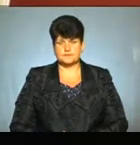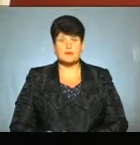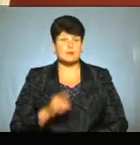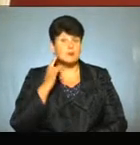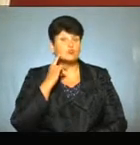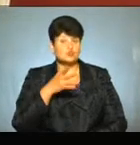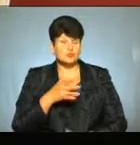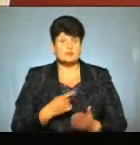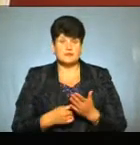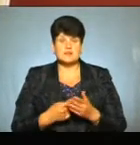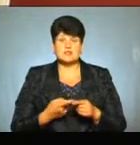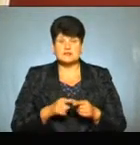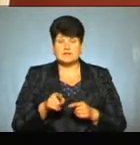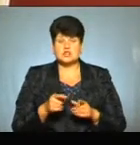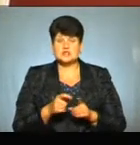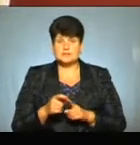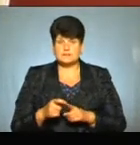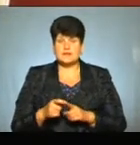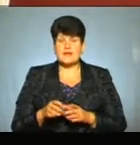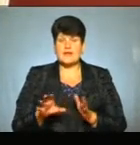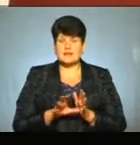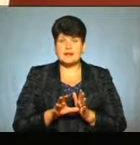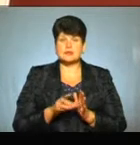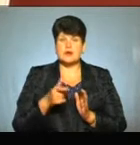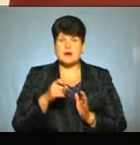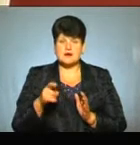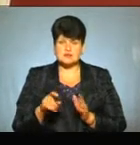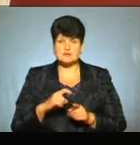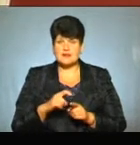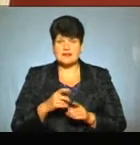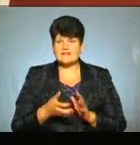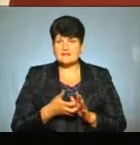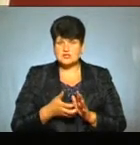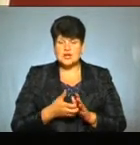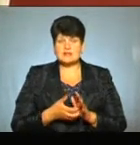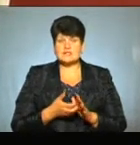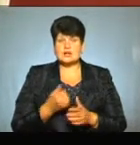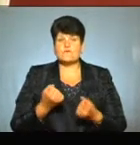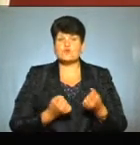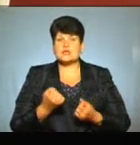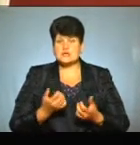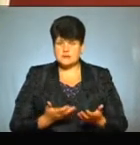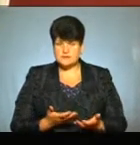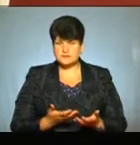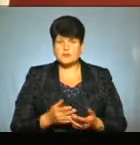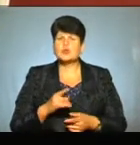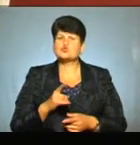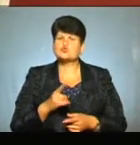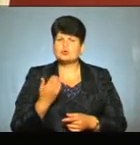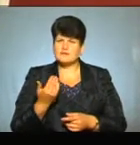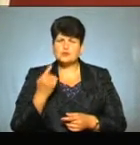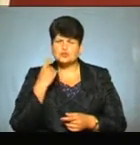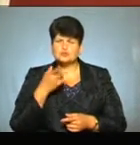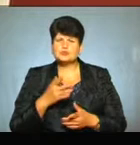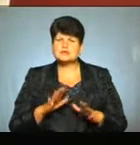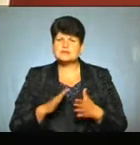Власне, почули ми підтвердження ваших слів. Проте, знову ж таки, електрогазозварювальників не вистачає водіїв. Чому, на вашу